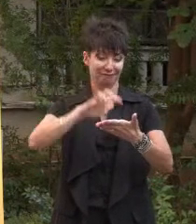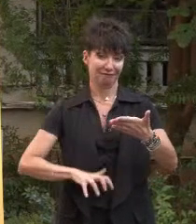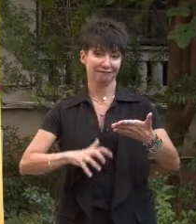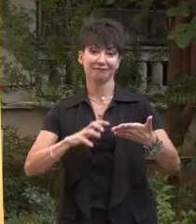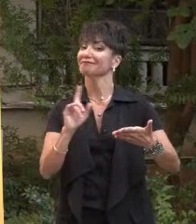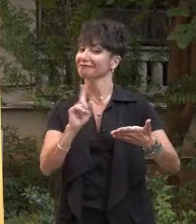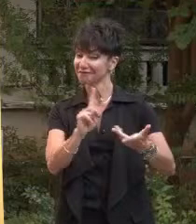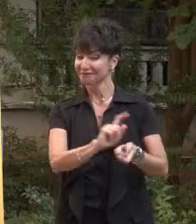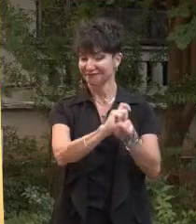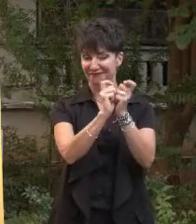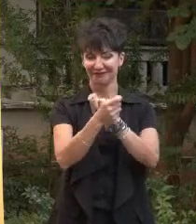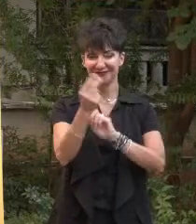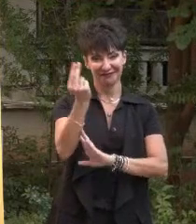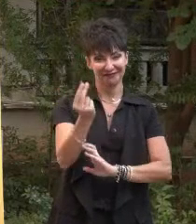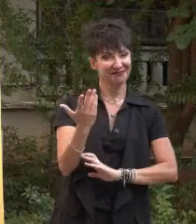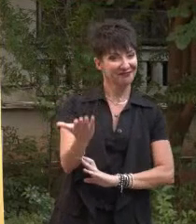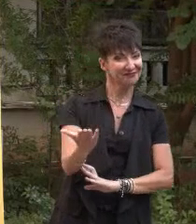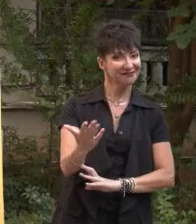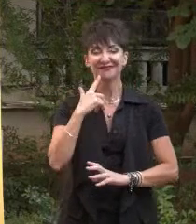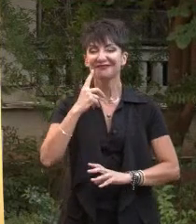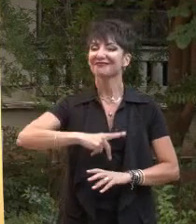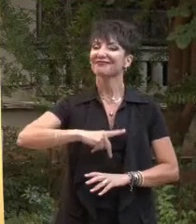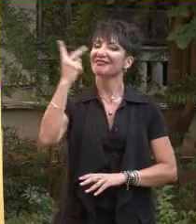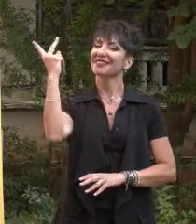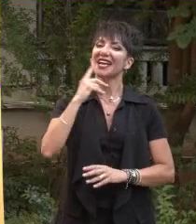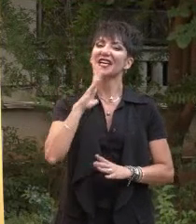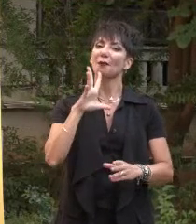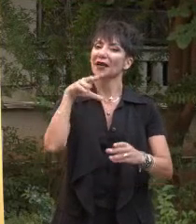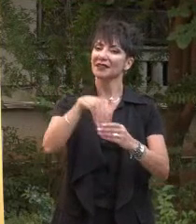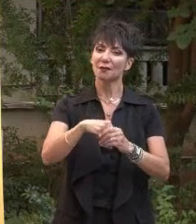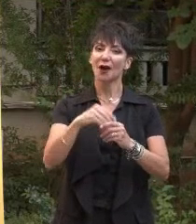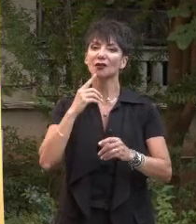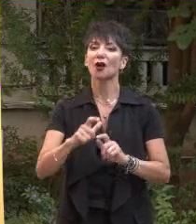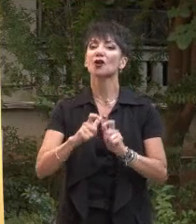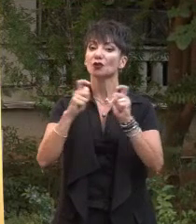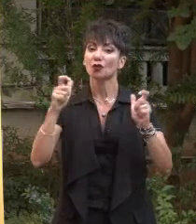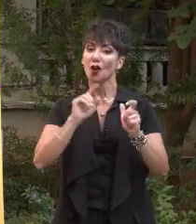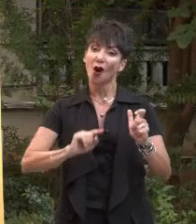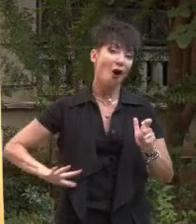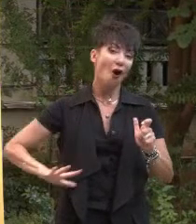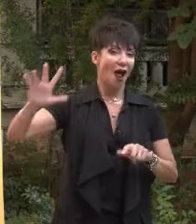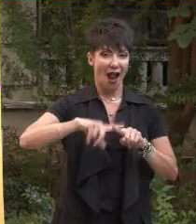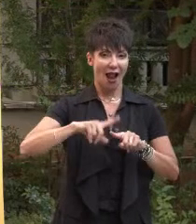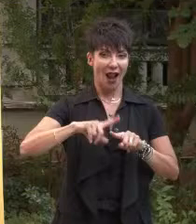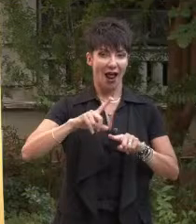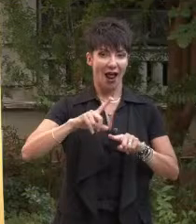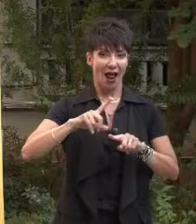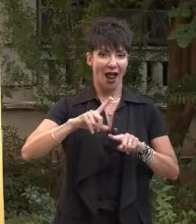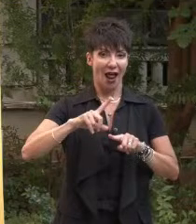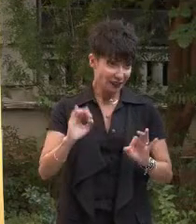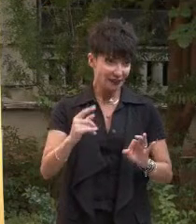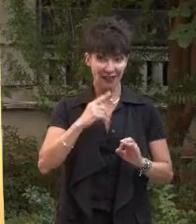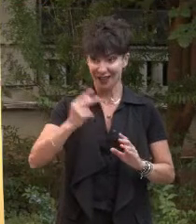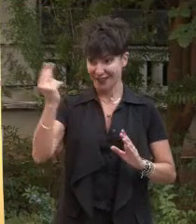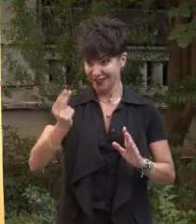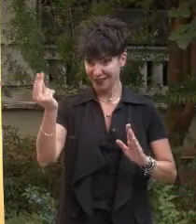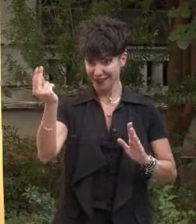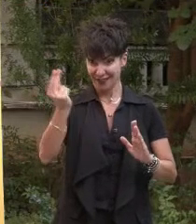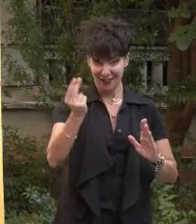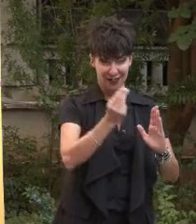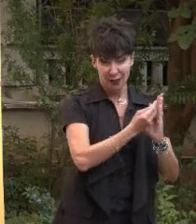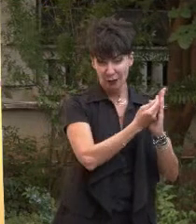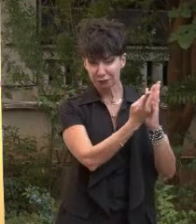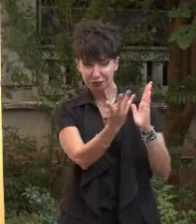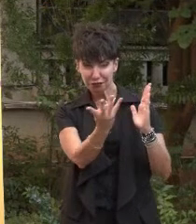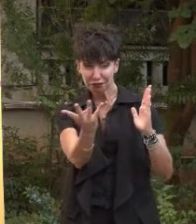Δικαίωμα συμμετοχής είχαν σχολεία από όλη την Ελλάδα, τα έργα είναι ομαδικά ή ατομικά. Τα έργα συνολικά ήταν